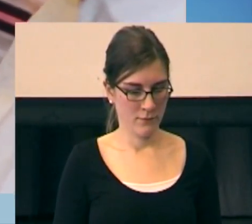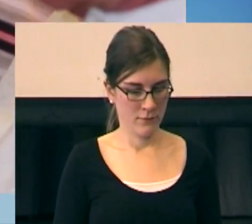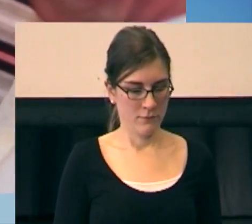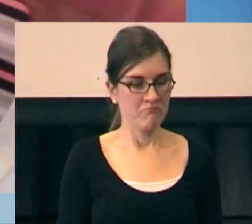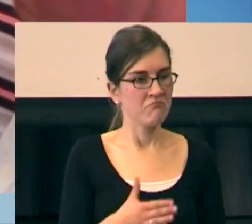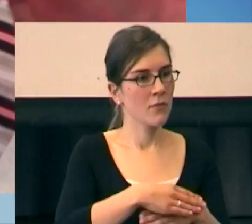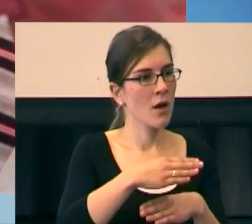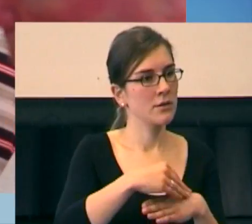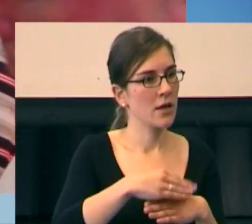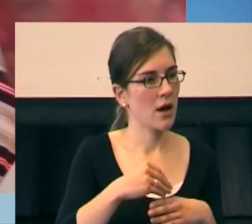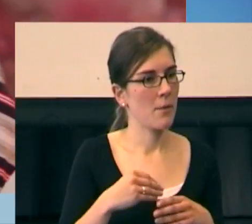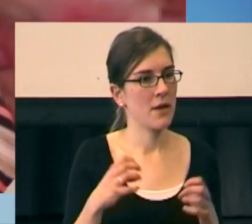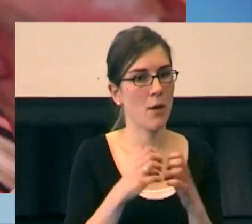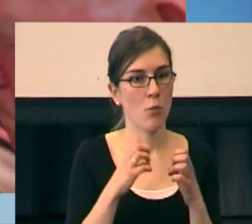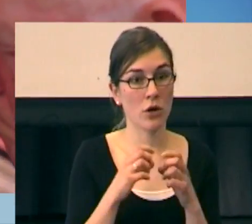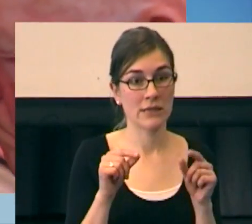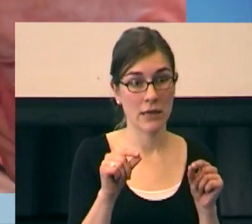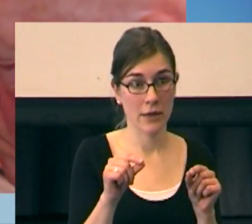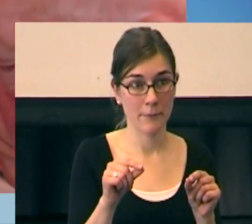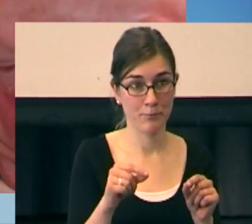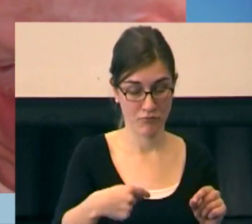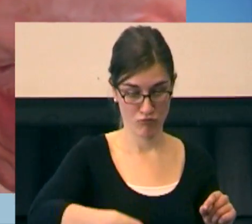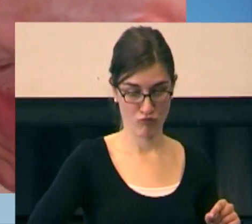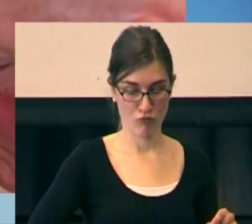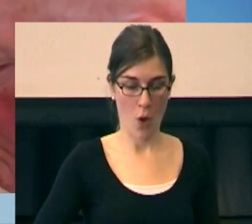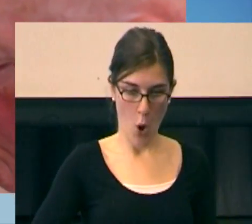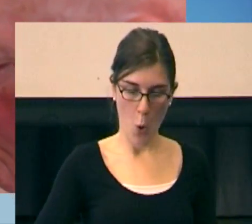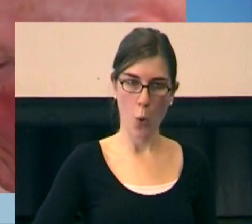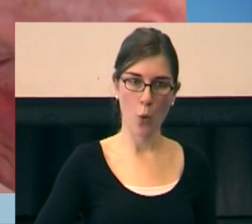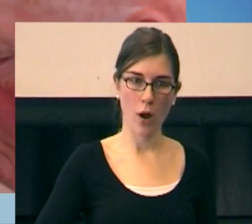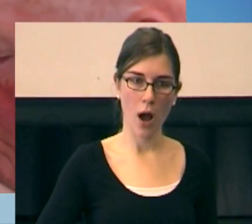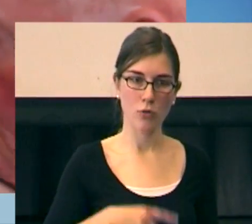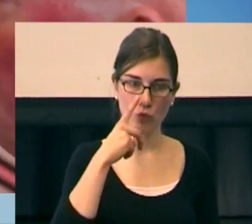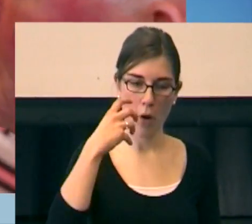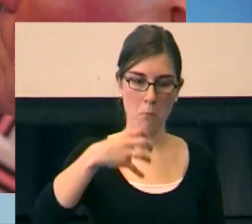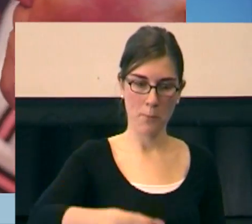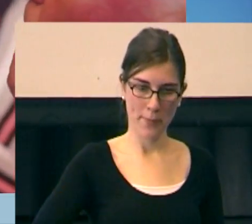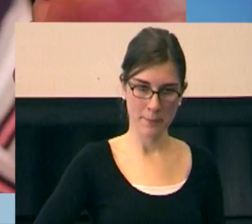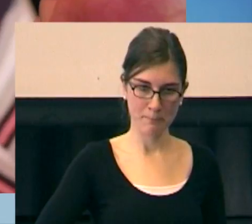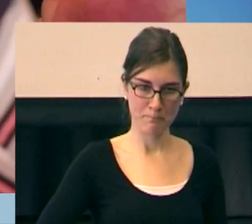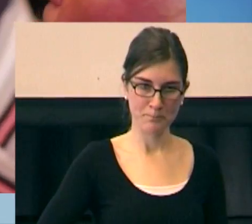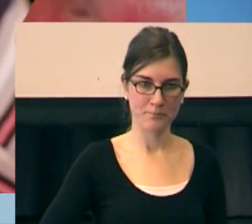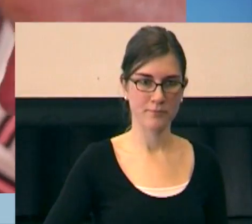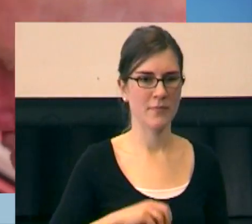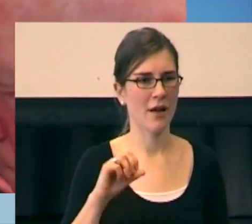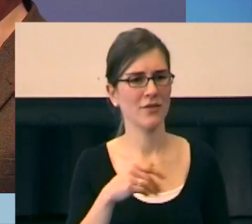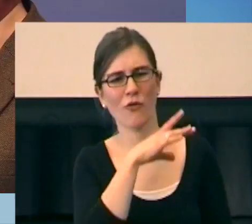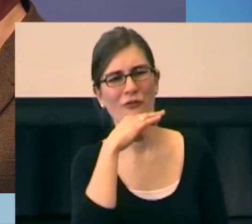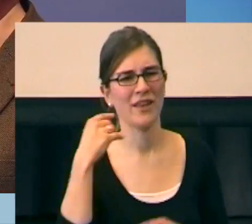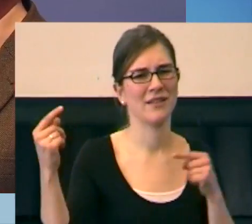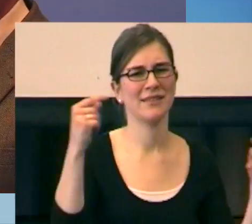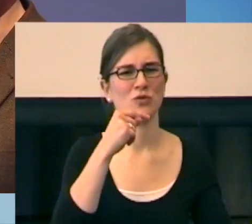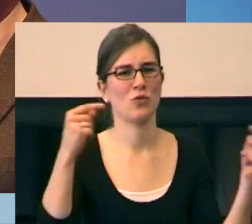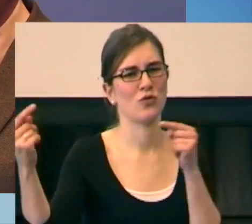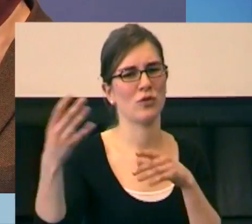Die Therapie des Prostatakrebses beim lokal begrenzten Krebs, das, was am meisten unter Urologen diskutiert wird,